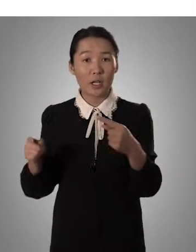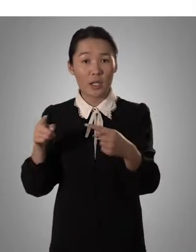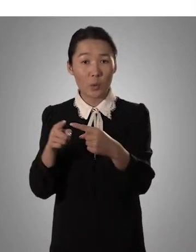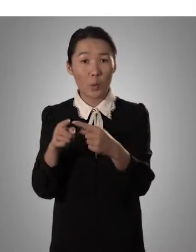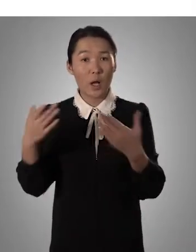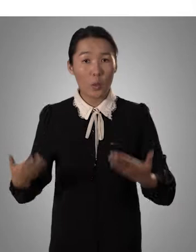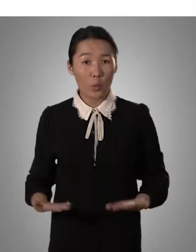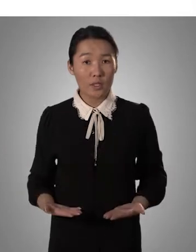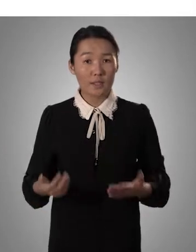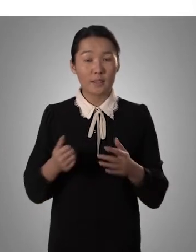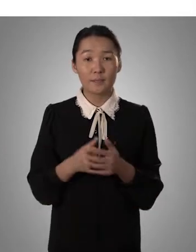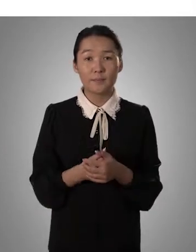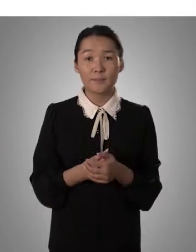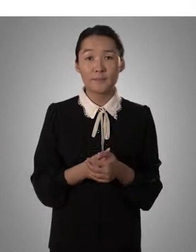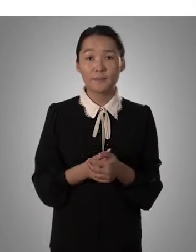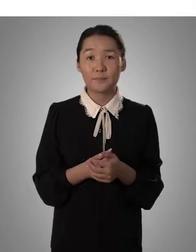жизни